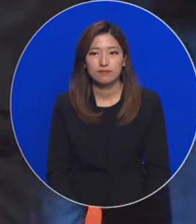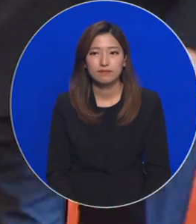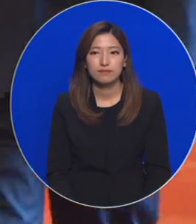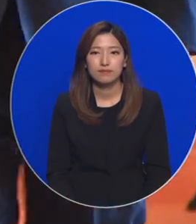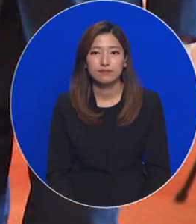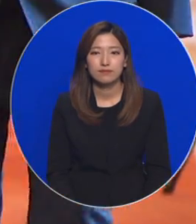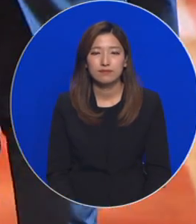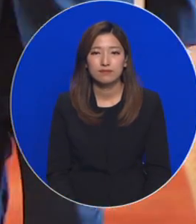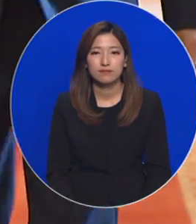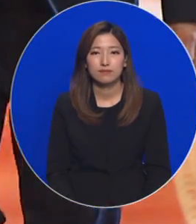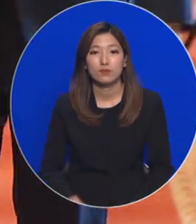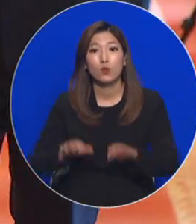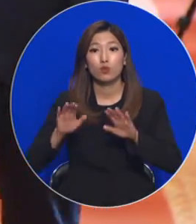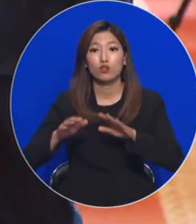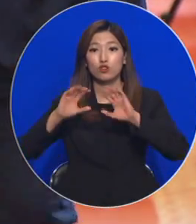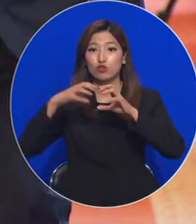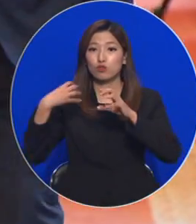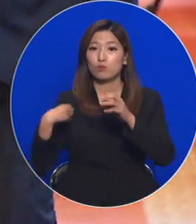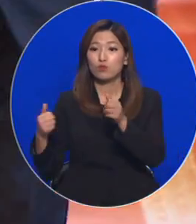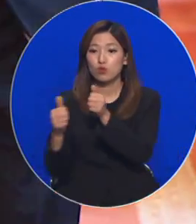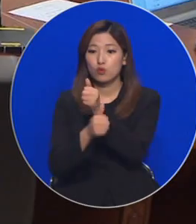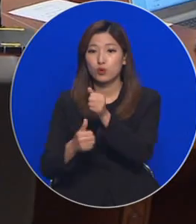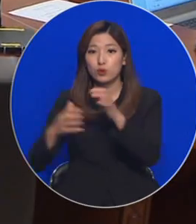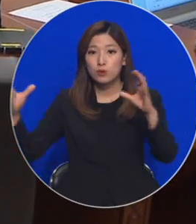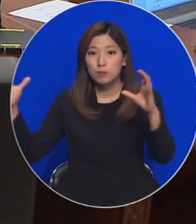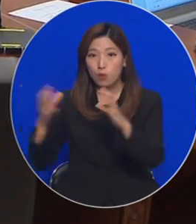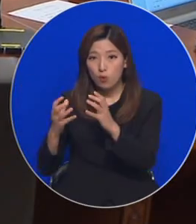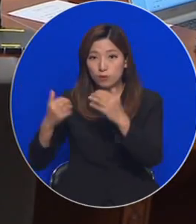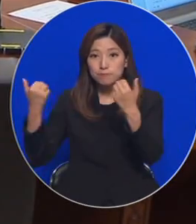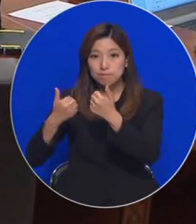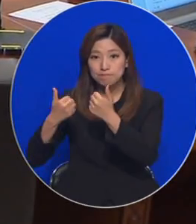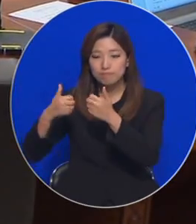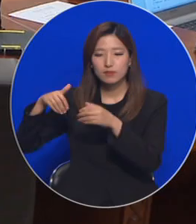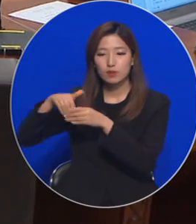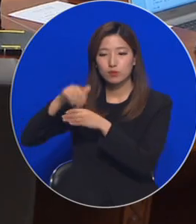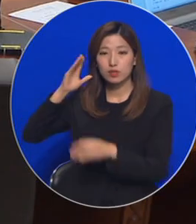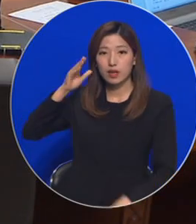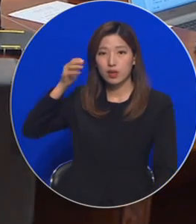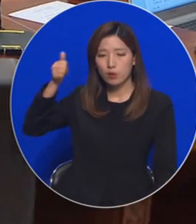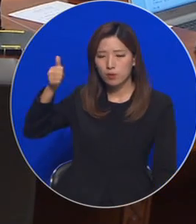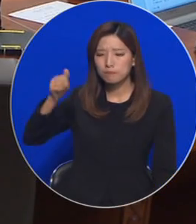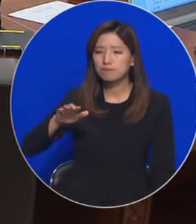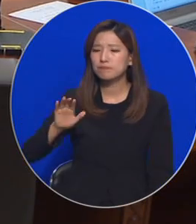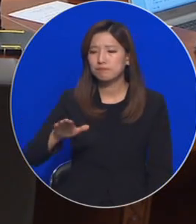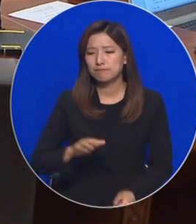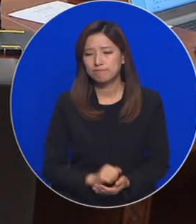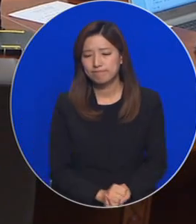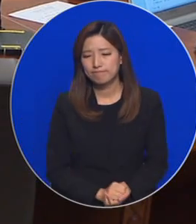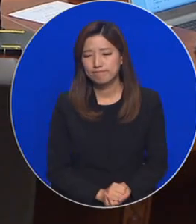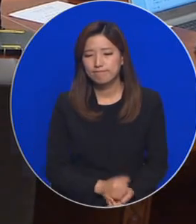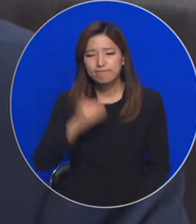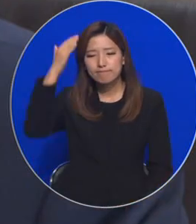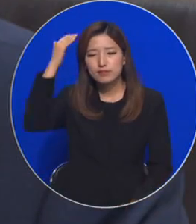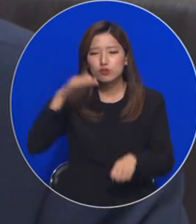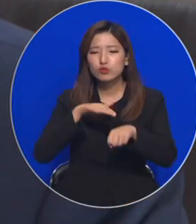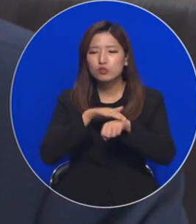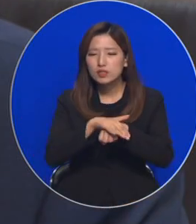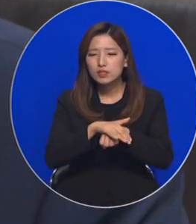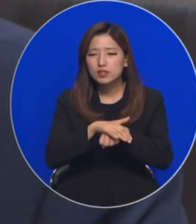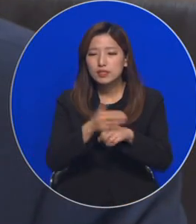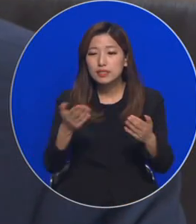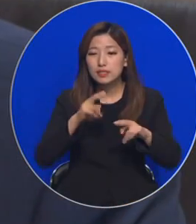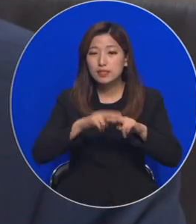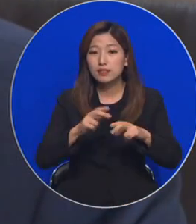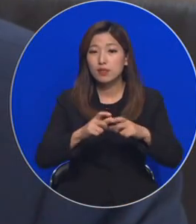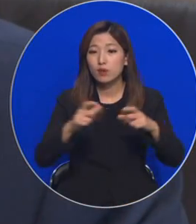문재인 대통령은 청와대에서 주재한 국무회의에서 한국판 뉴딜의 핵심 투자처는 지역이라며 정책을 지역